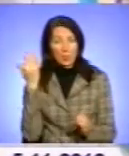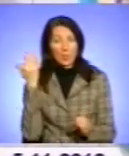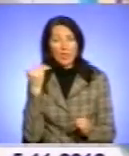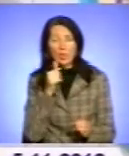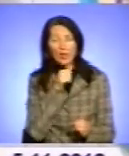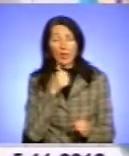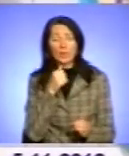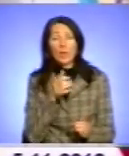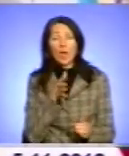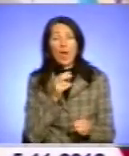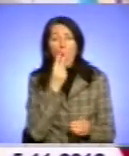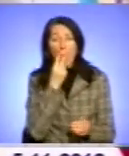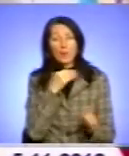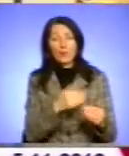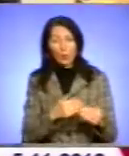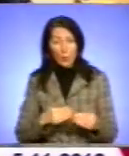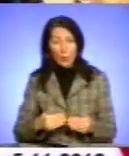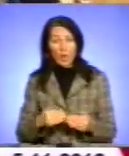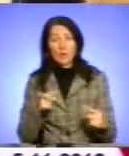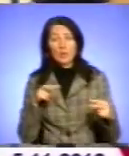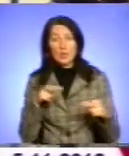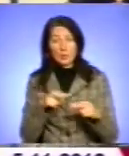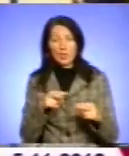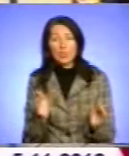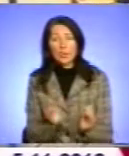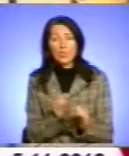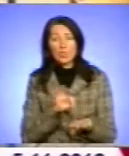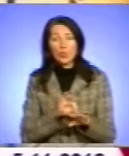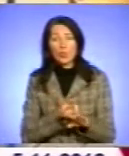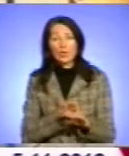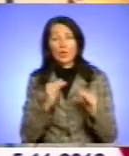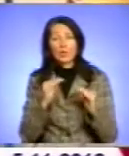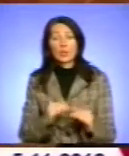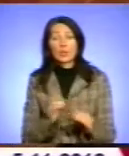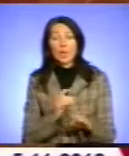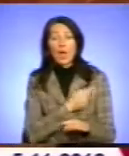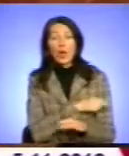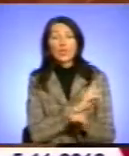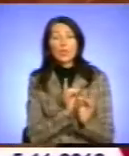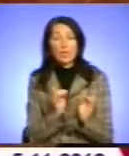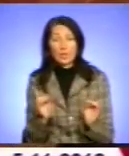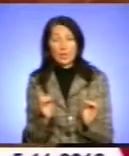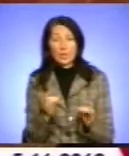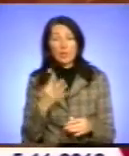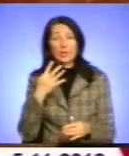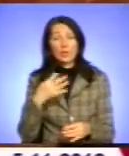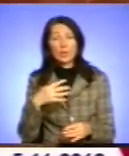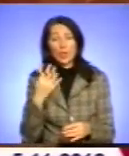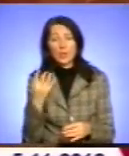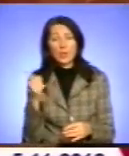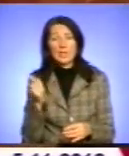Грип відступає, про це свідчить зменшення захворюваності та зниження госпіталізації. За 44-й тиждень року